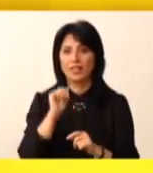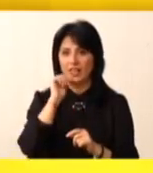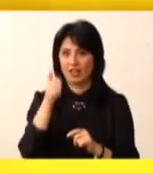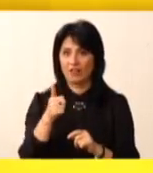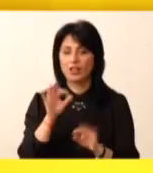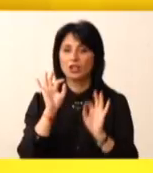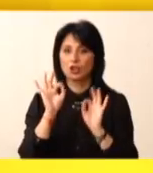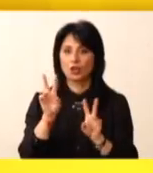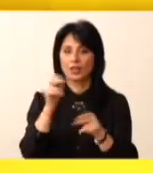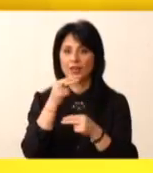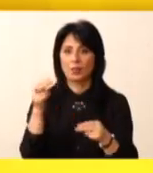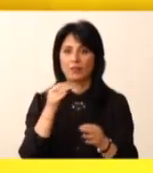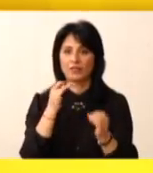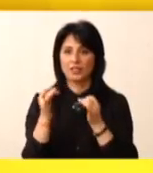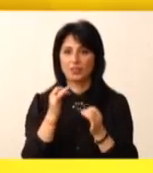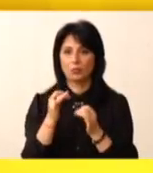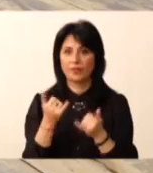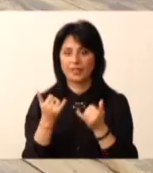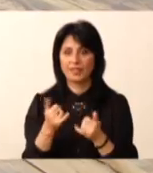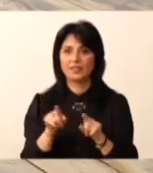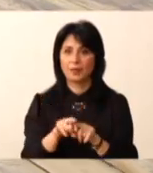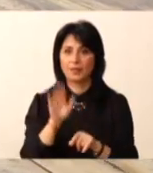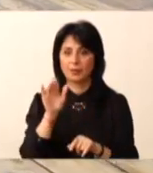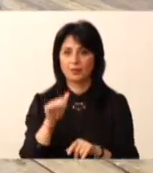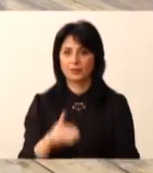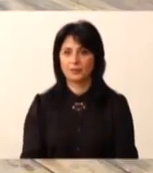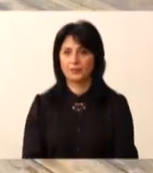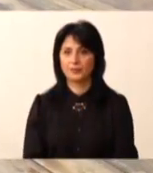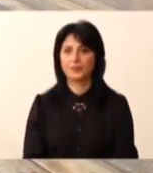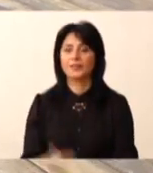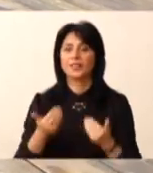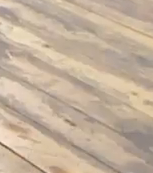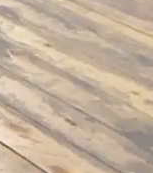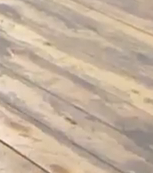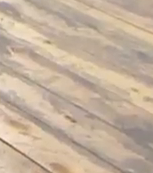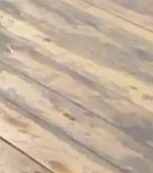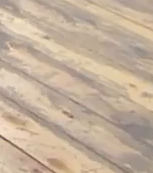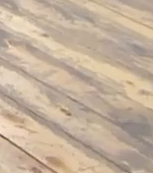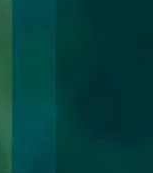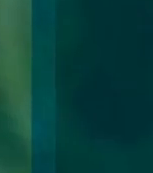ხვალ სწორედ ამ თემაზე ვისაუბრებთ დღეს. ამით გემშვიდობებით, ნახვამდის დღე გრძელობას გისურვებთ.